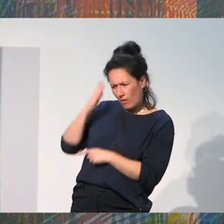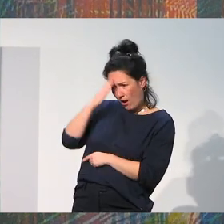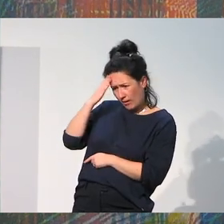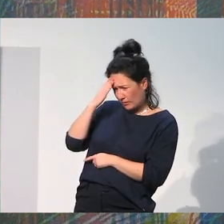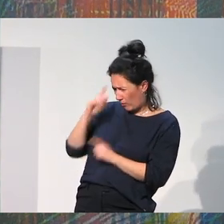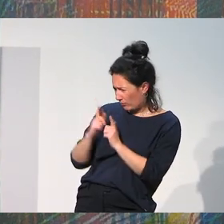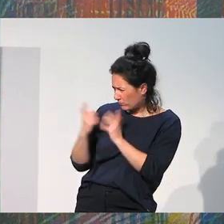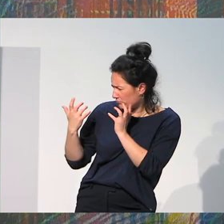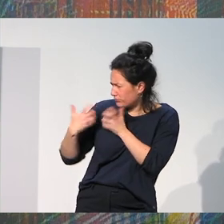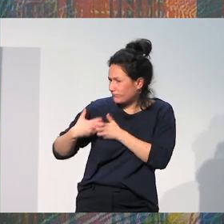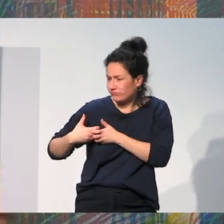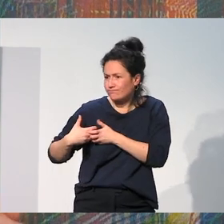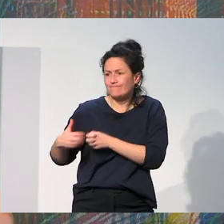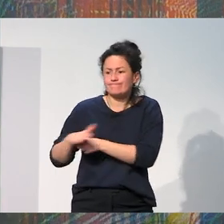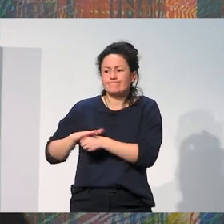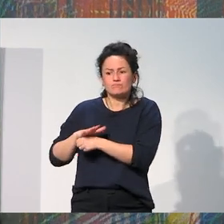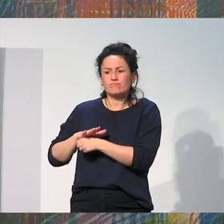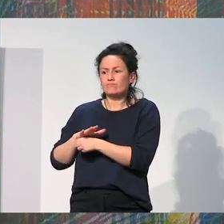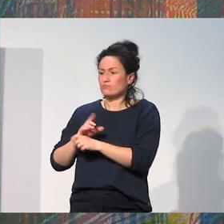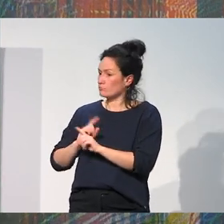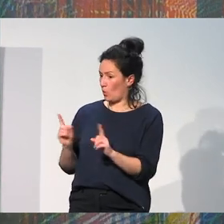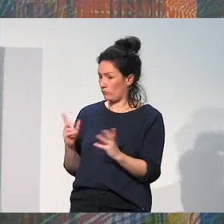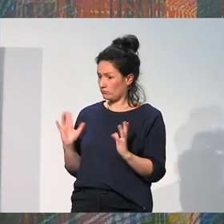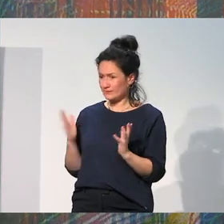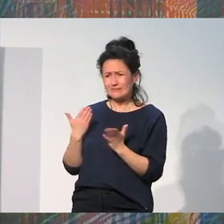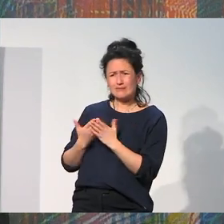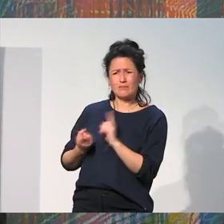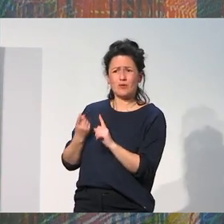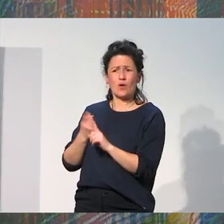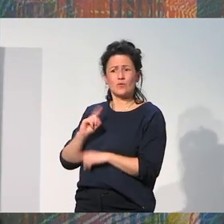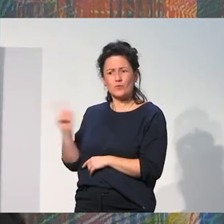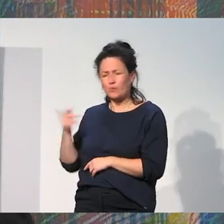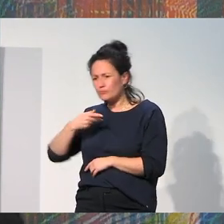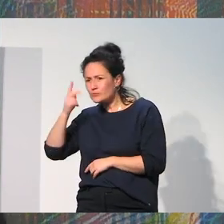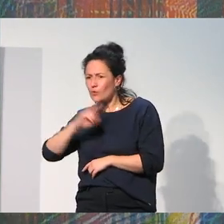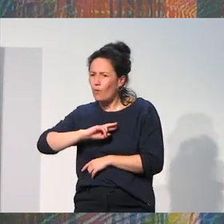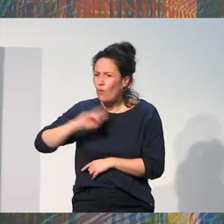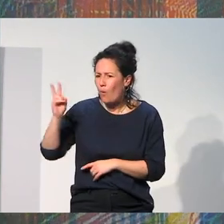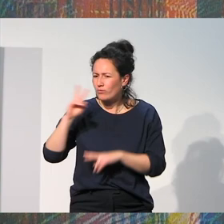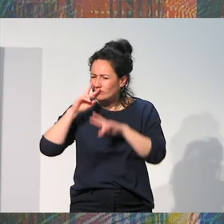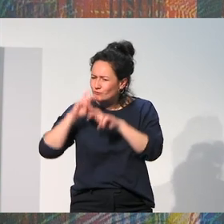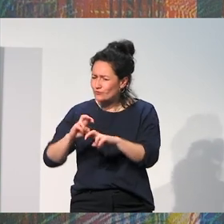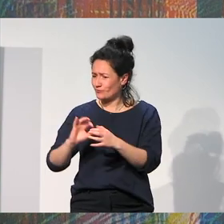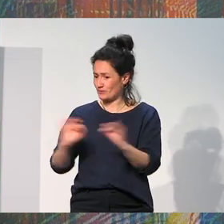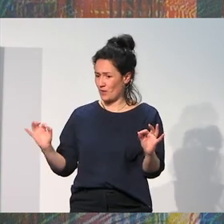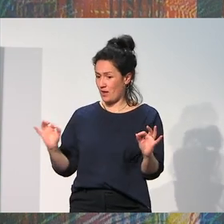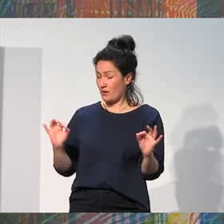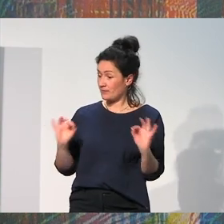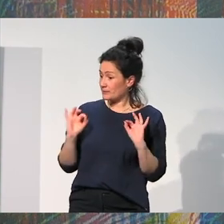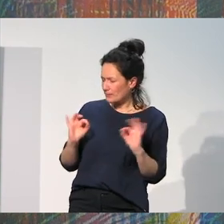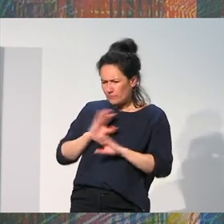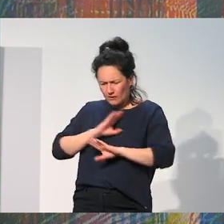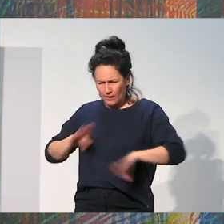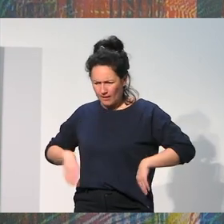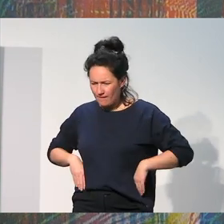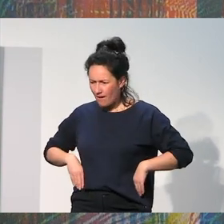se comprendrait bien, voilà, que c'est pas ça qui est important, c'est autre chose, et que c'est ça qui est... Et on se rend compte à la fin que c'est